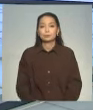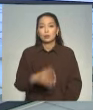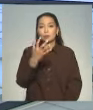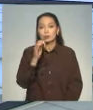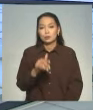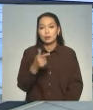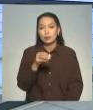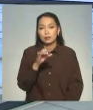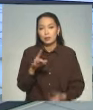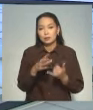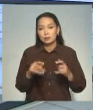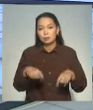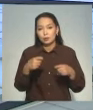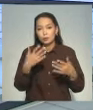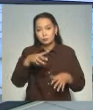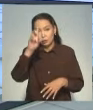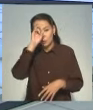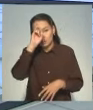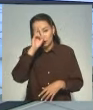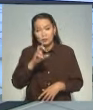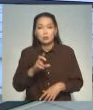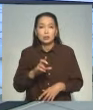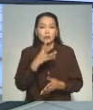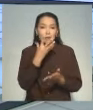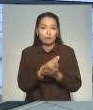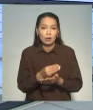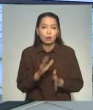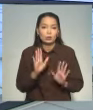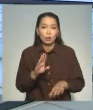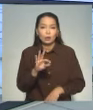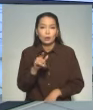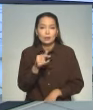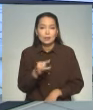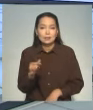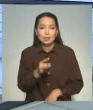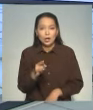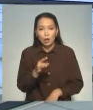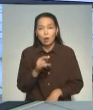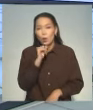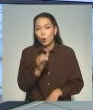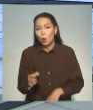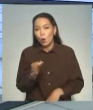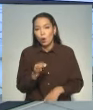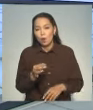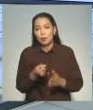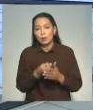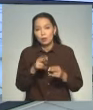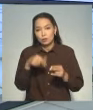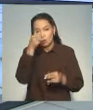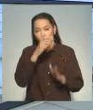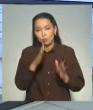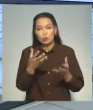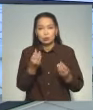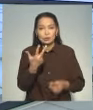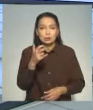500 тысяч гектаров земель передано в собственность государства только в Тургайском районе Кустанайской области. До конца года будет изъято